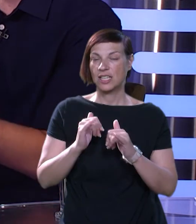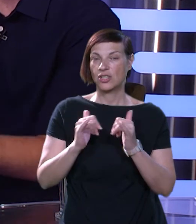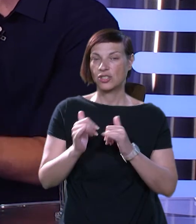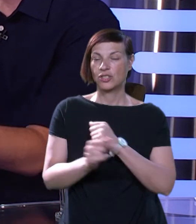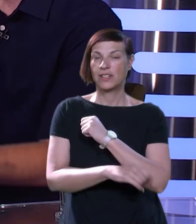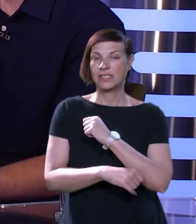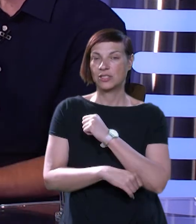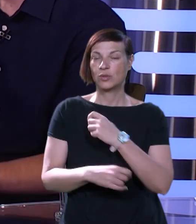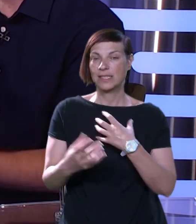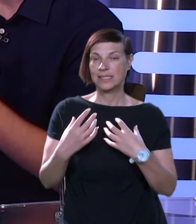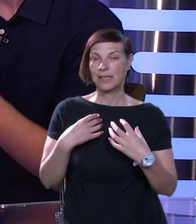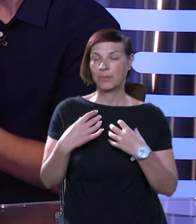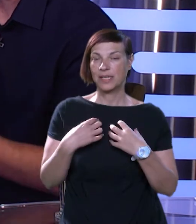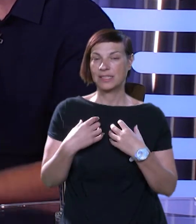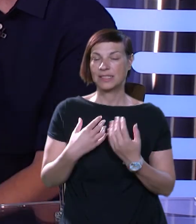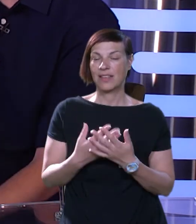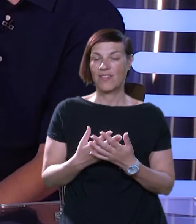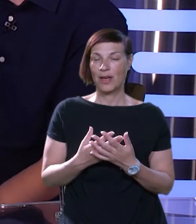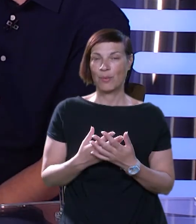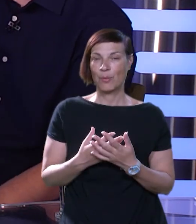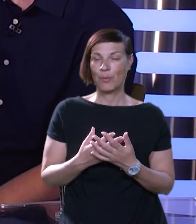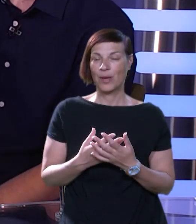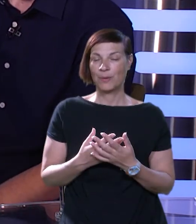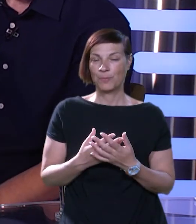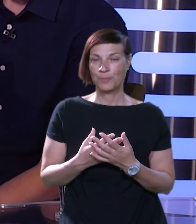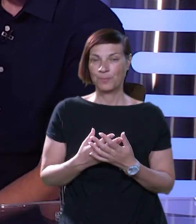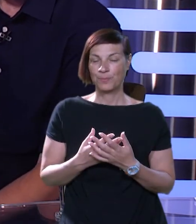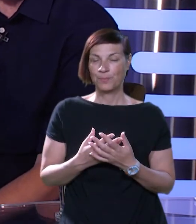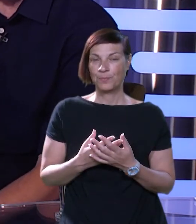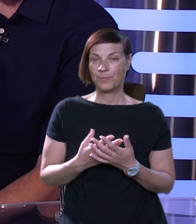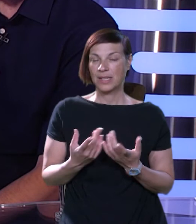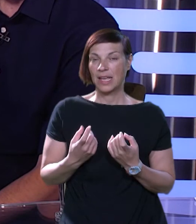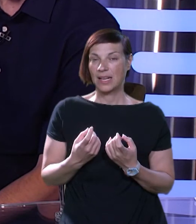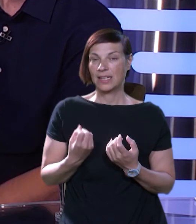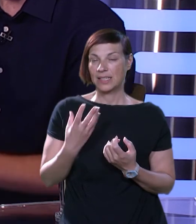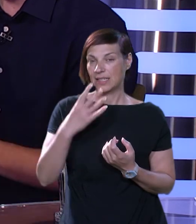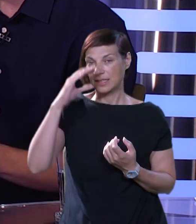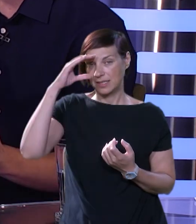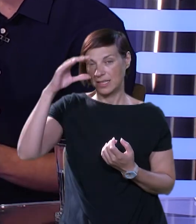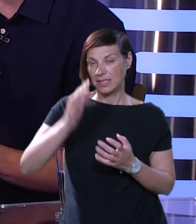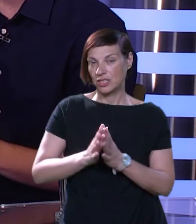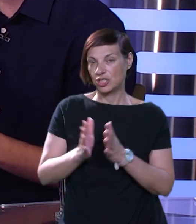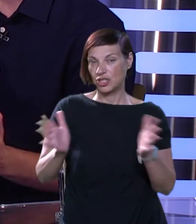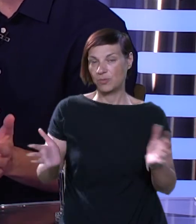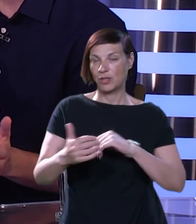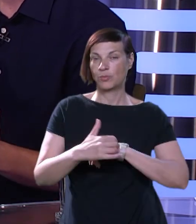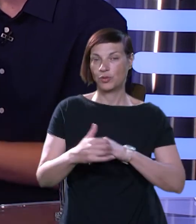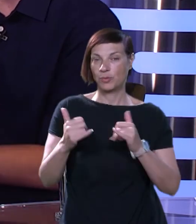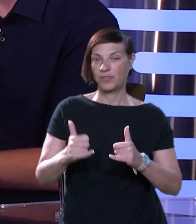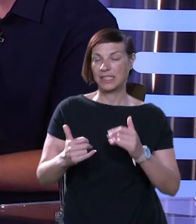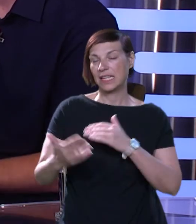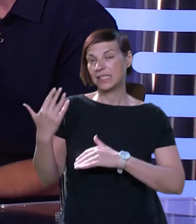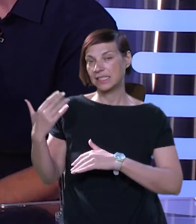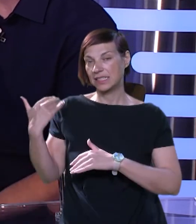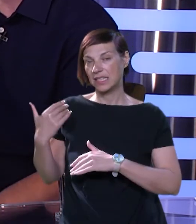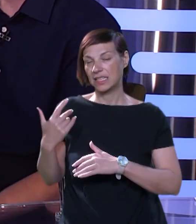sam već studentski nekim predstavama, ako se ne varam, Ici Boban vas je dovodila tada, ali kad gledaš s tim odmakom Dubrovnik danas i